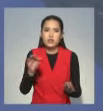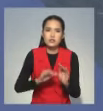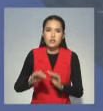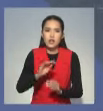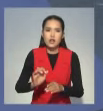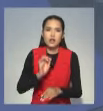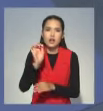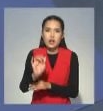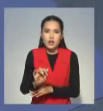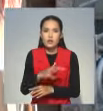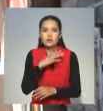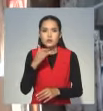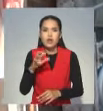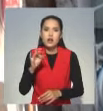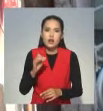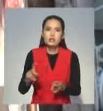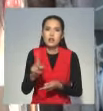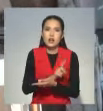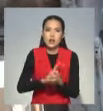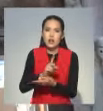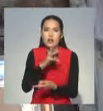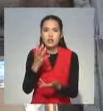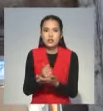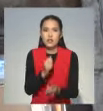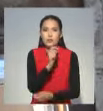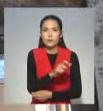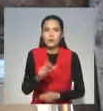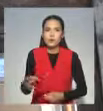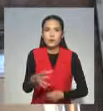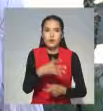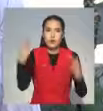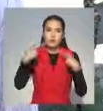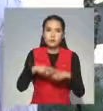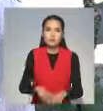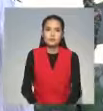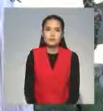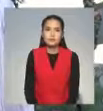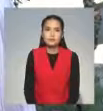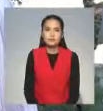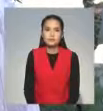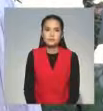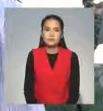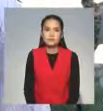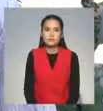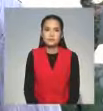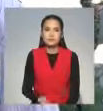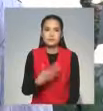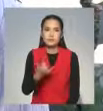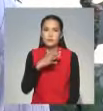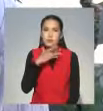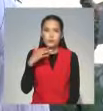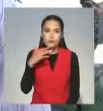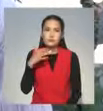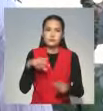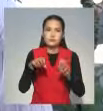купить на средства от собранных однодневных заработков сотрудников областных предприятий. Очень много, нереально много людей. Все писали,